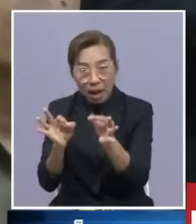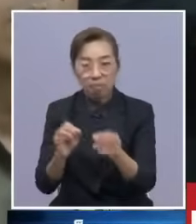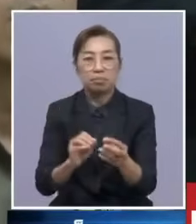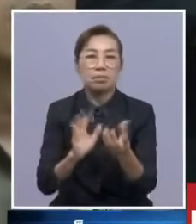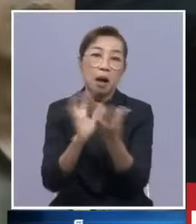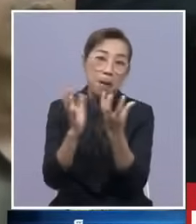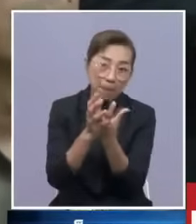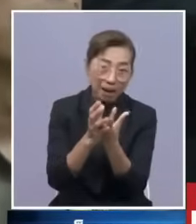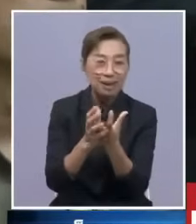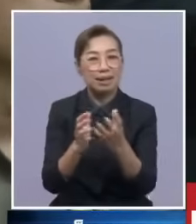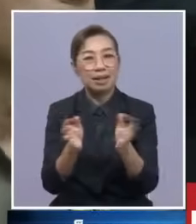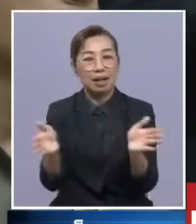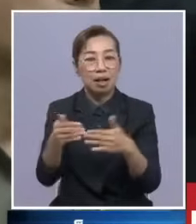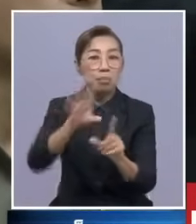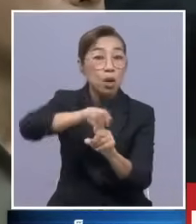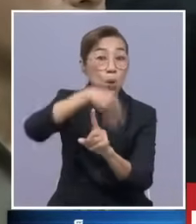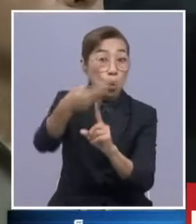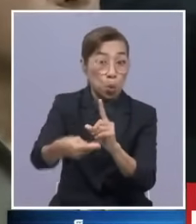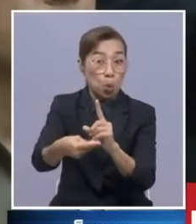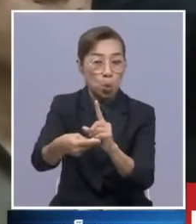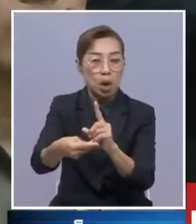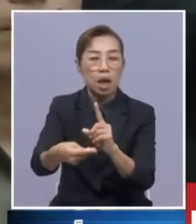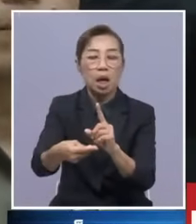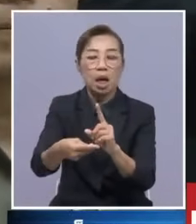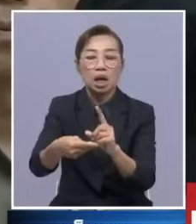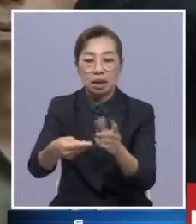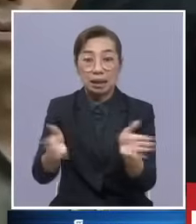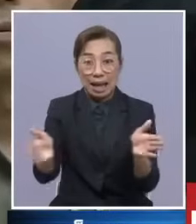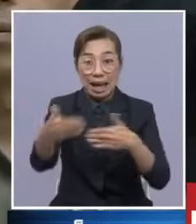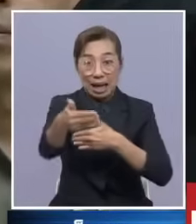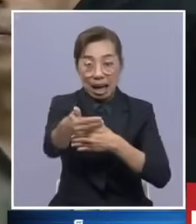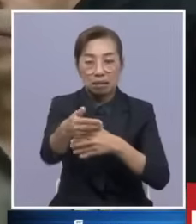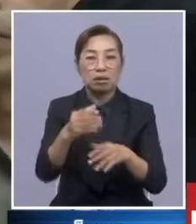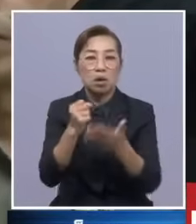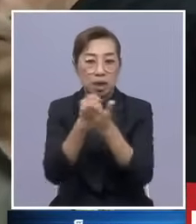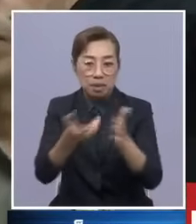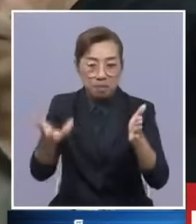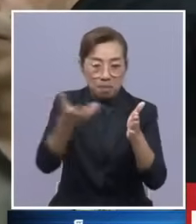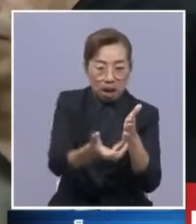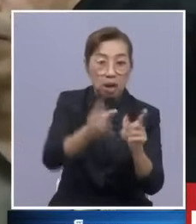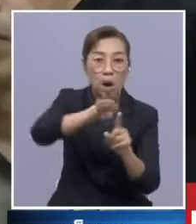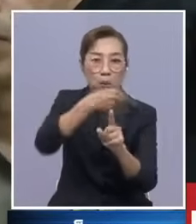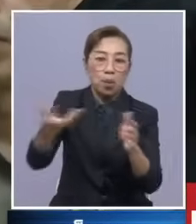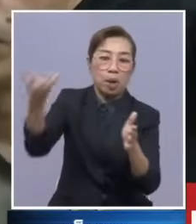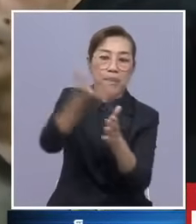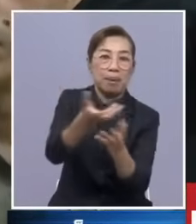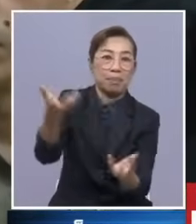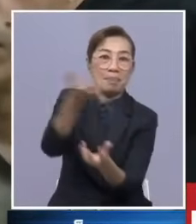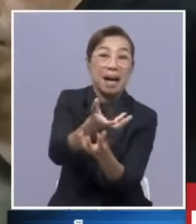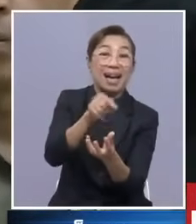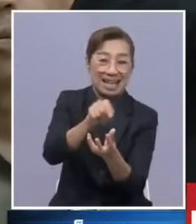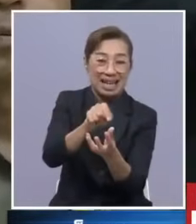ตรเป็นกล้วยน้ำว้านะครับแล้วก็ปกปิดบรรทุกมาไว้ที่ปั๊มน้